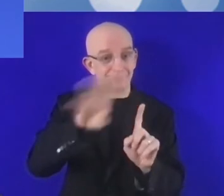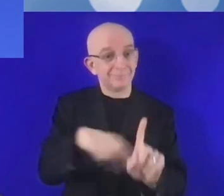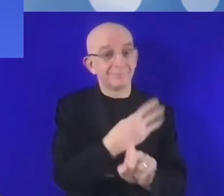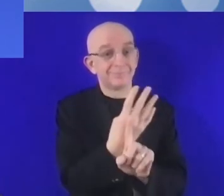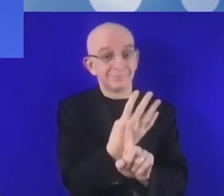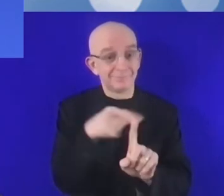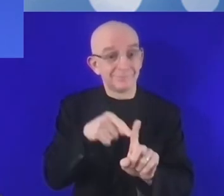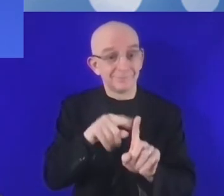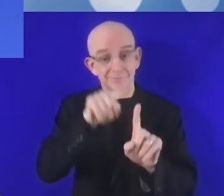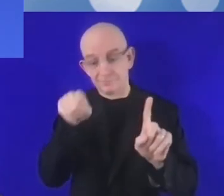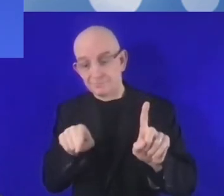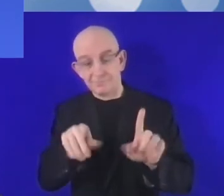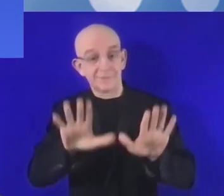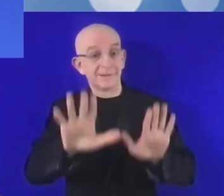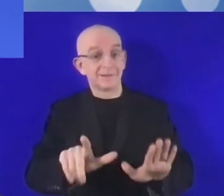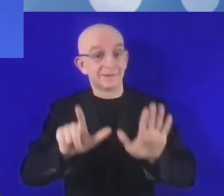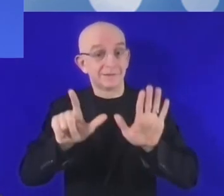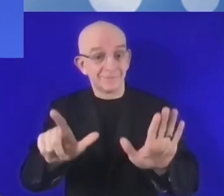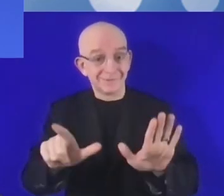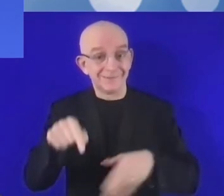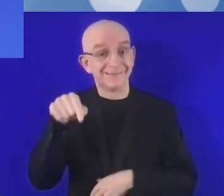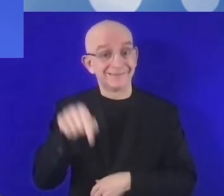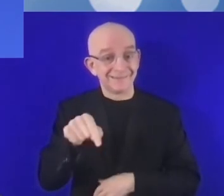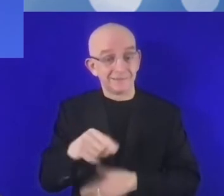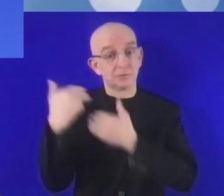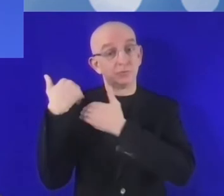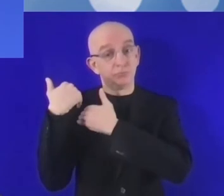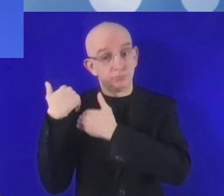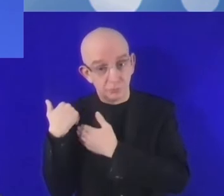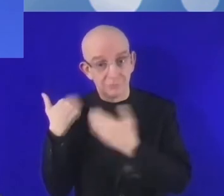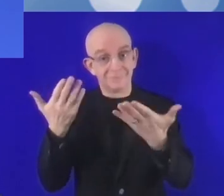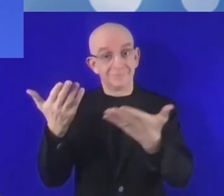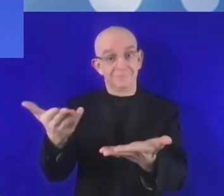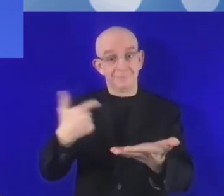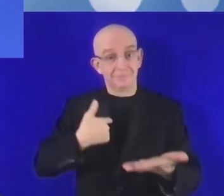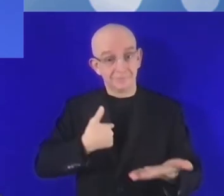de coopérer pour réaliser des objectifs de développement durable,